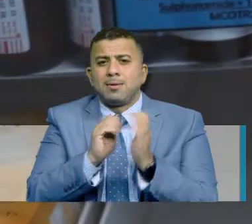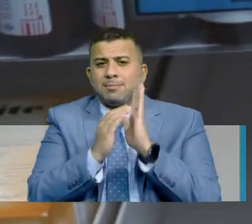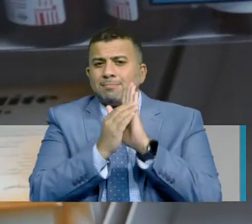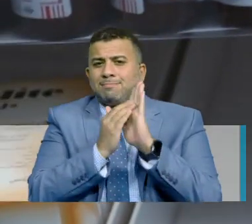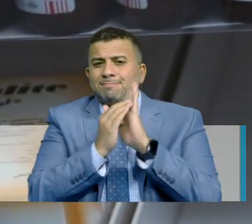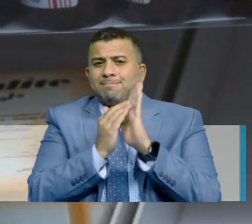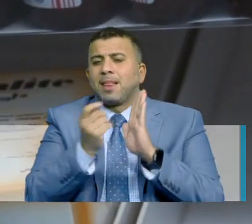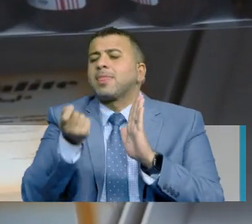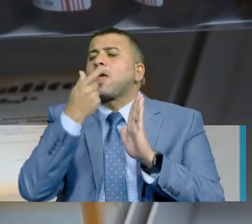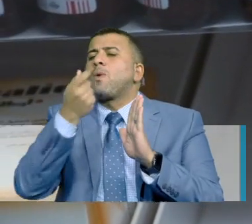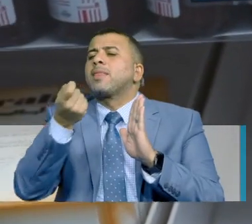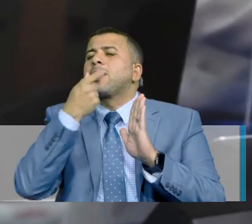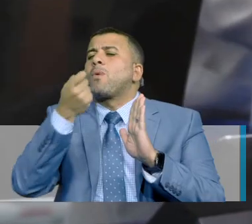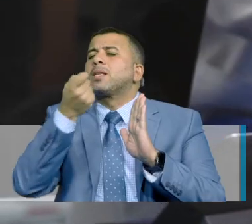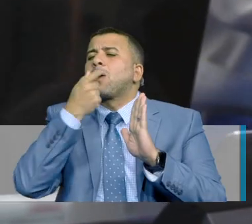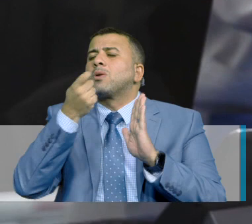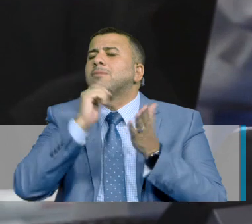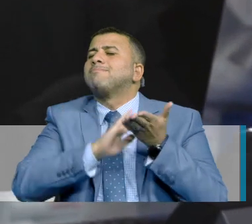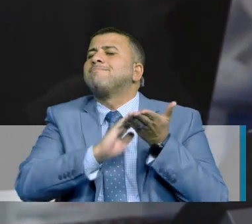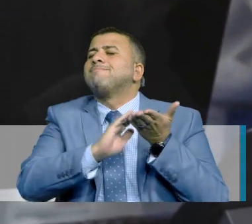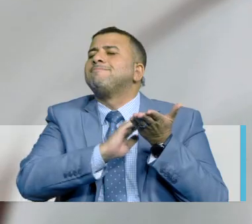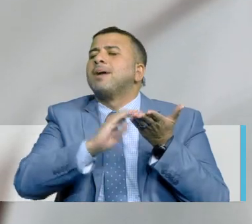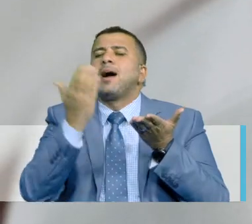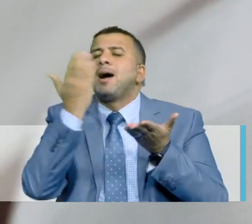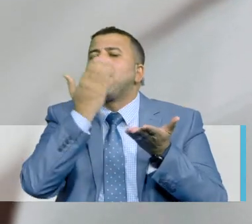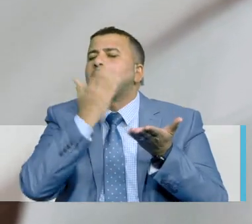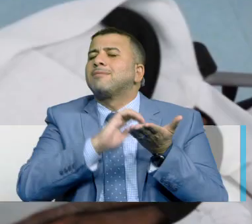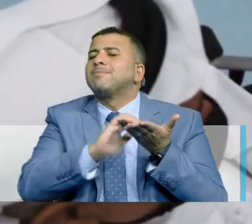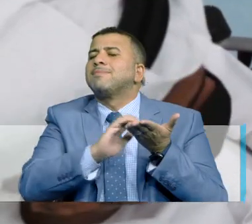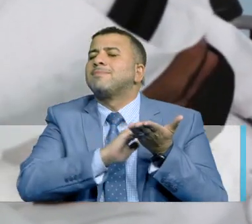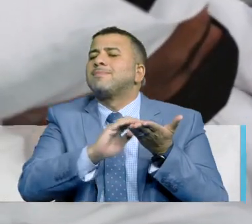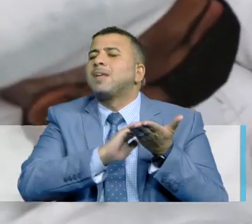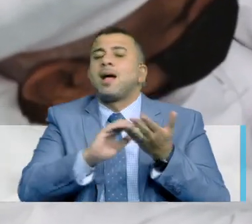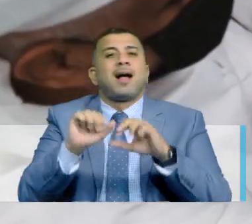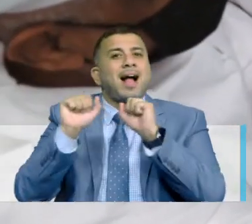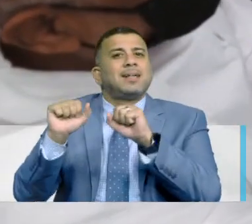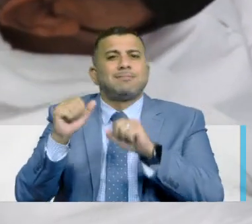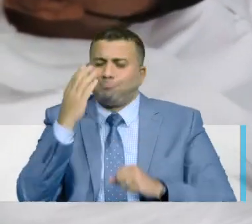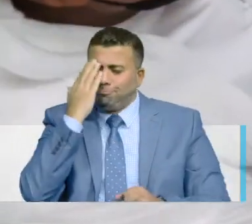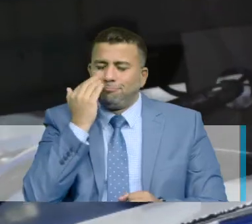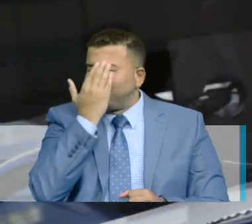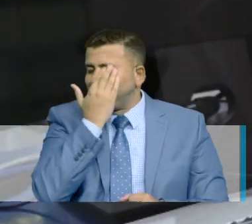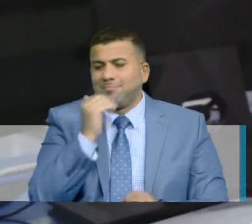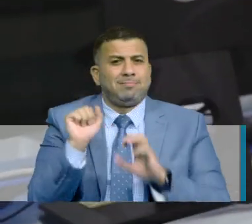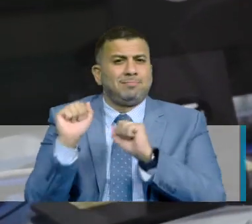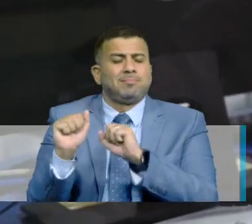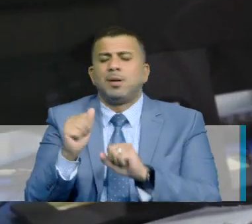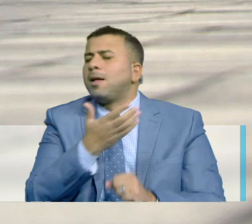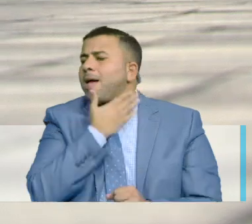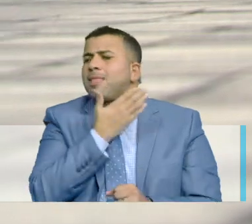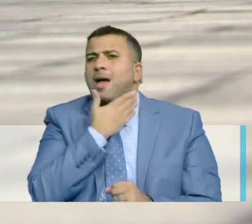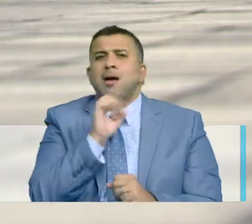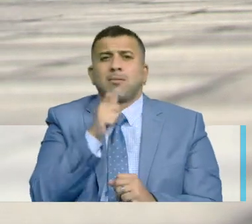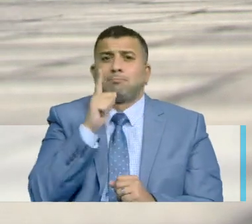وتعليمات استخدام الادويه بلغه برايل الخاصه بالمكفوفين وغيرها الكثير من الخدمات